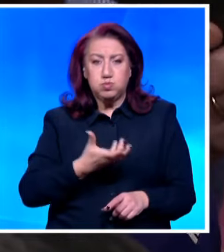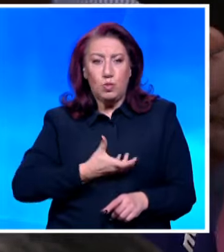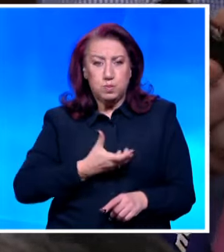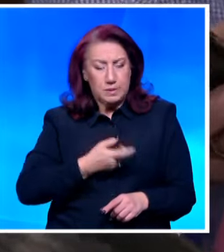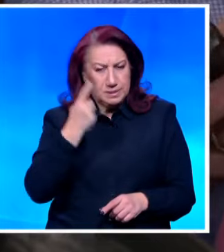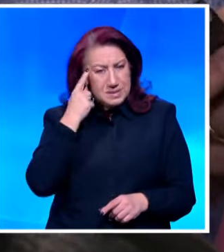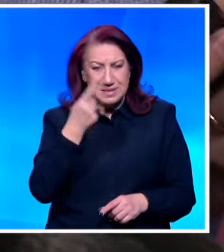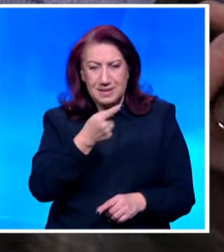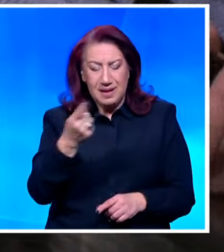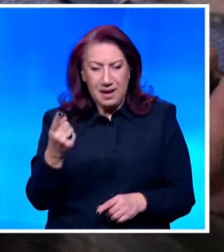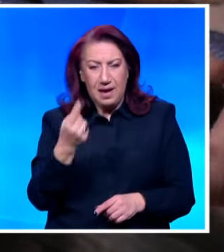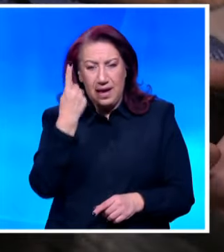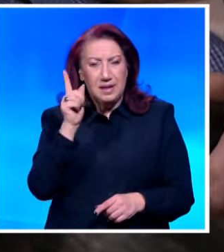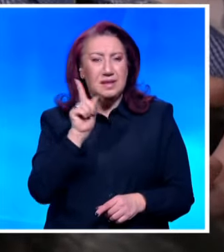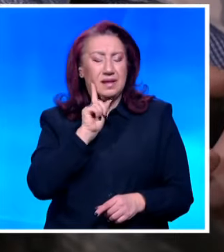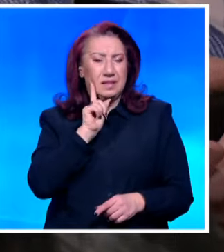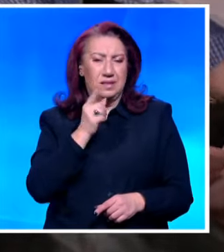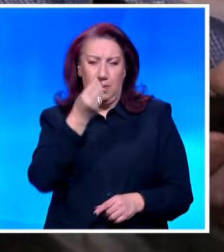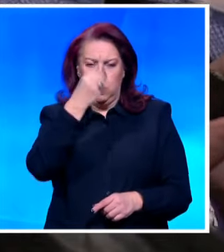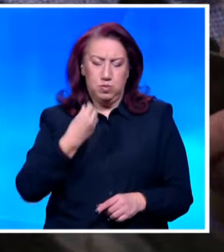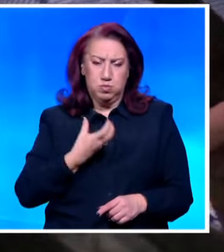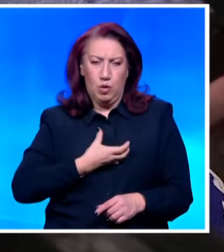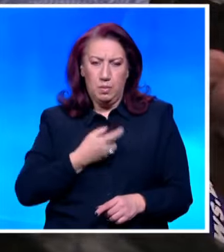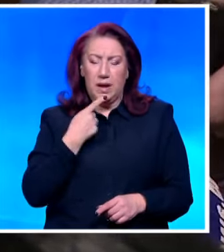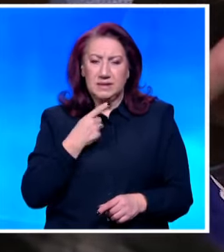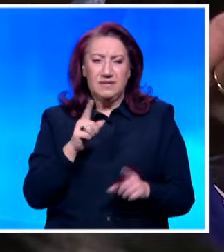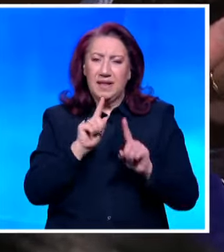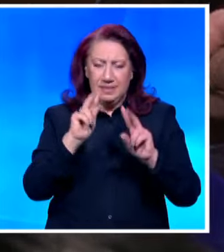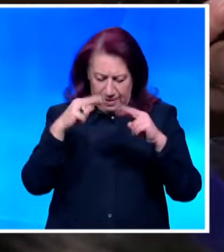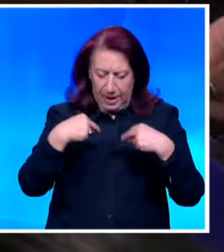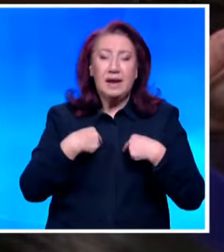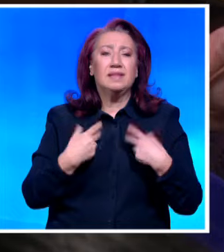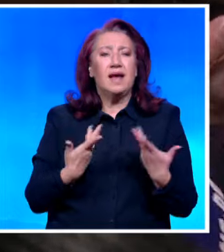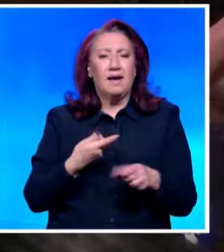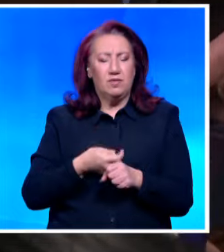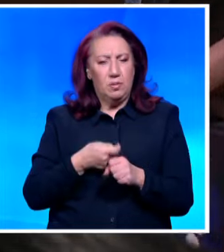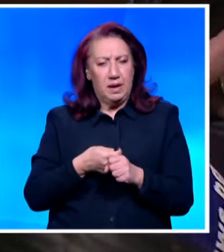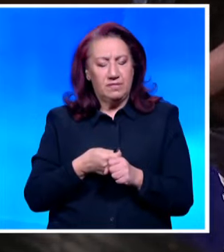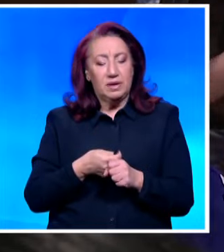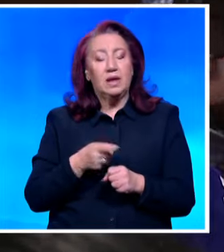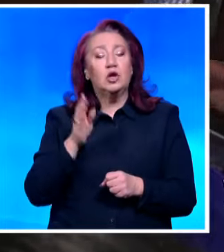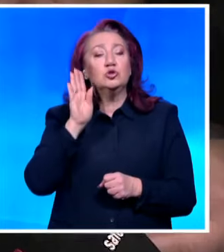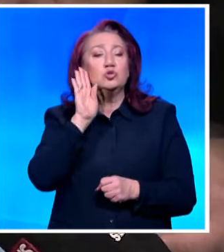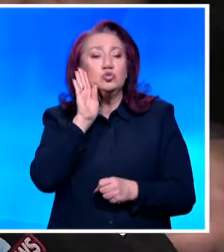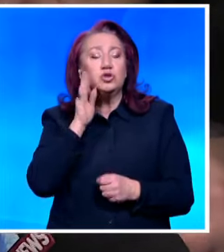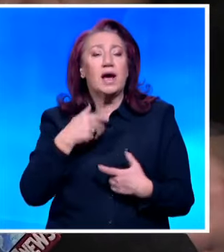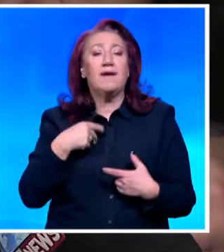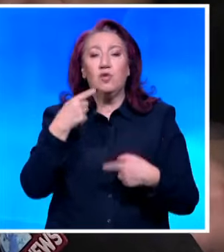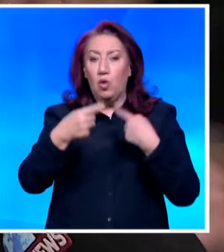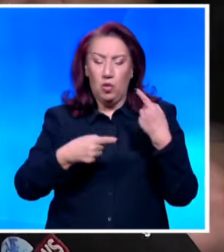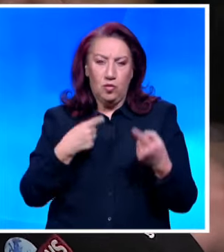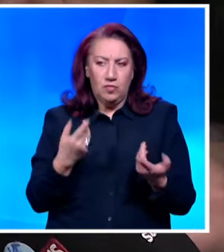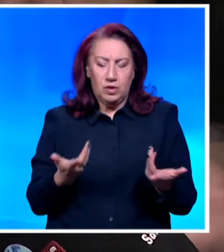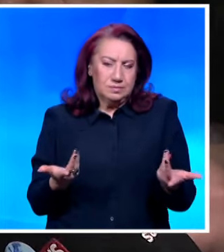поп казвал няма да гледате какво правя ще слушате какво говоря на никой не му